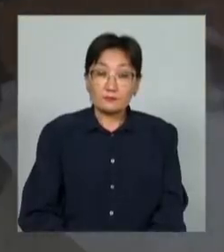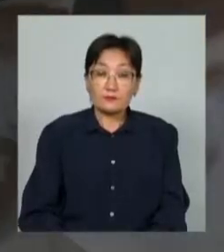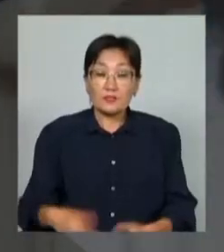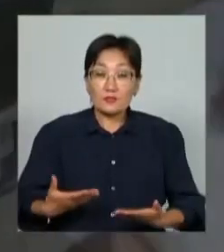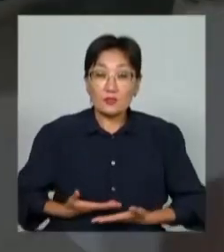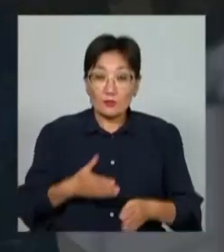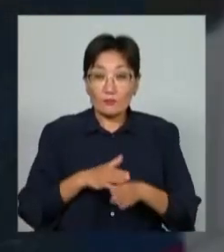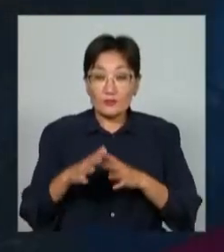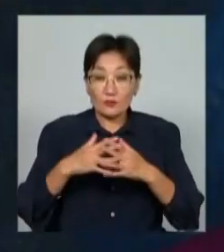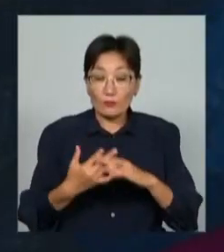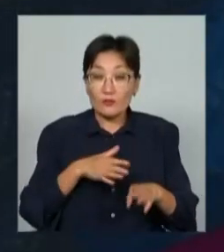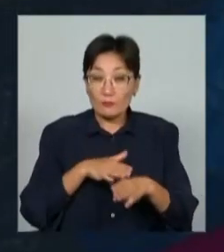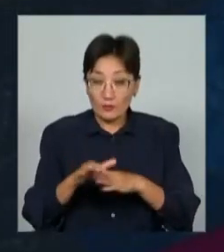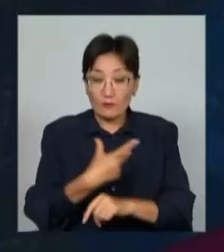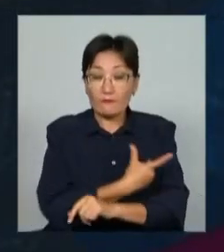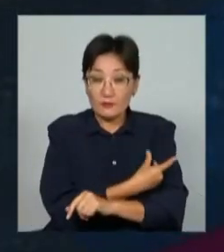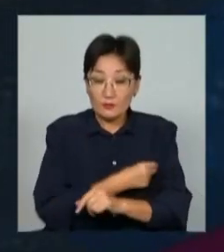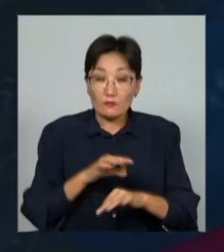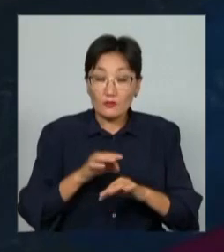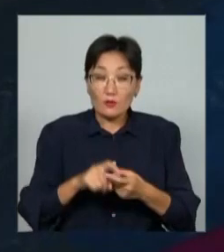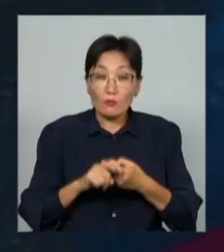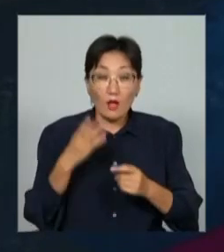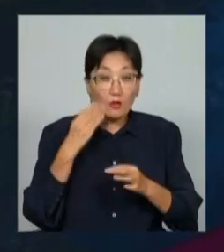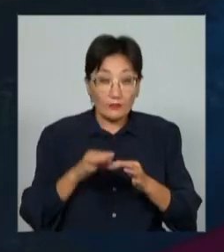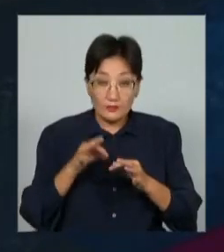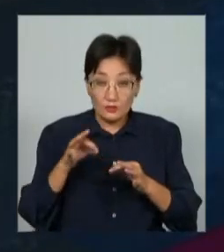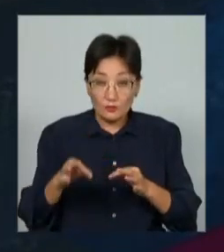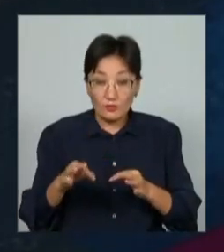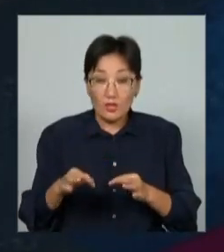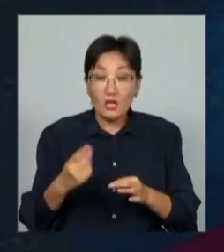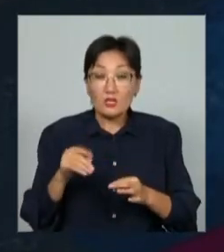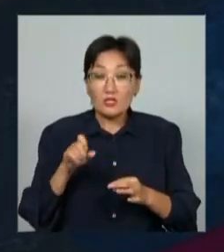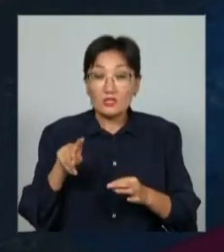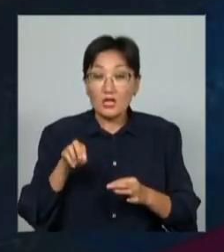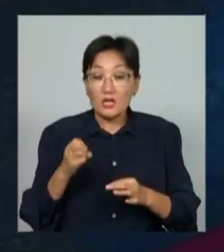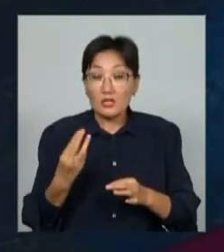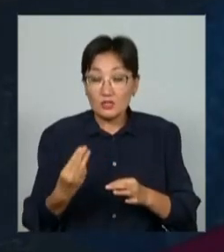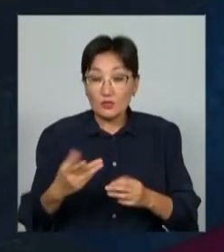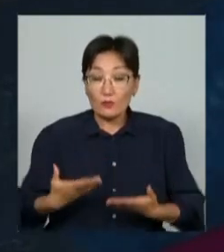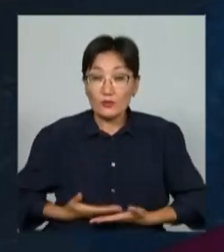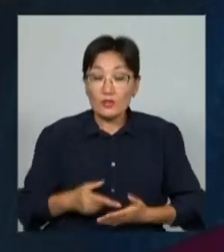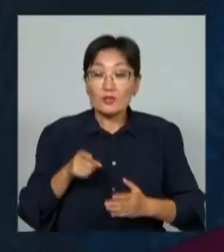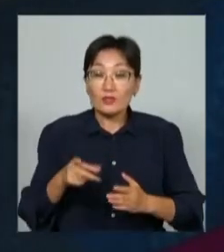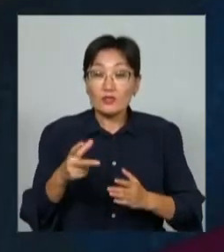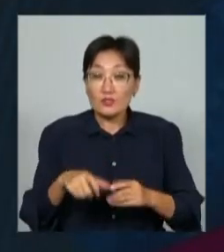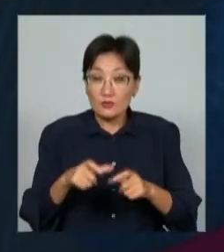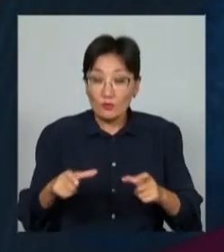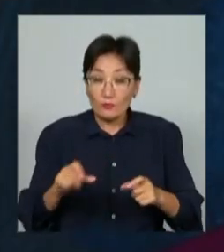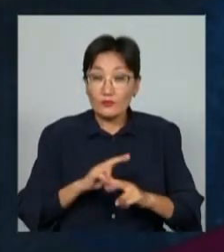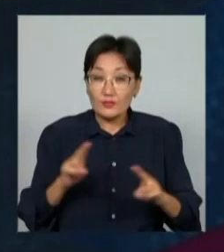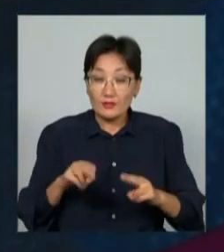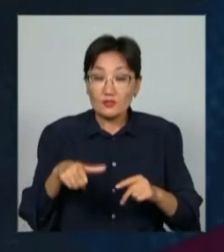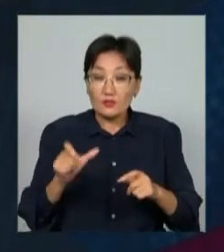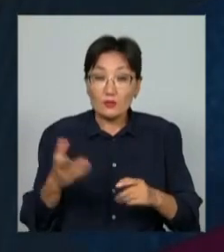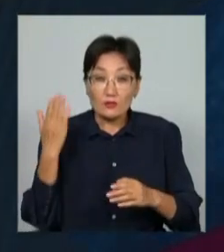Жители целого села полностью привились от коронавируса в Алматинской области. В Жалгызагаш проживает 1300 человек, и никто из жителей